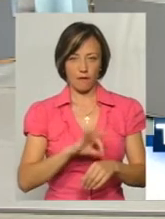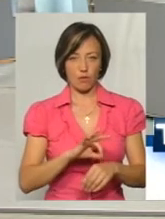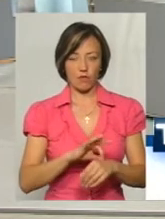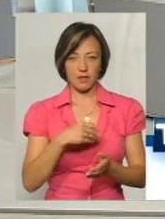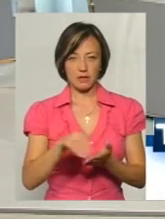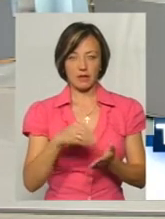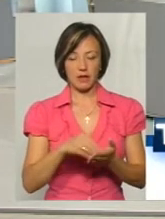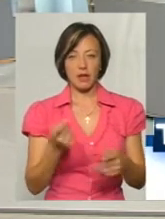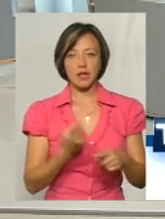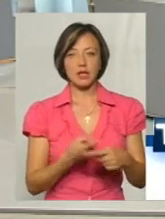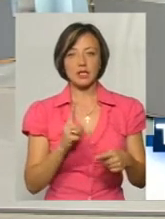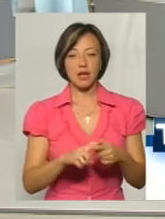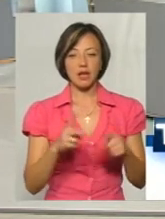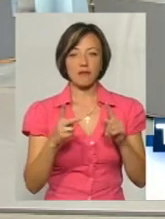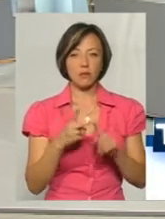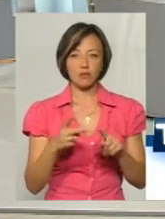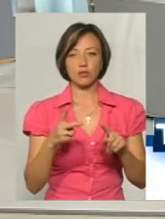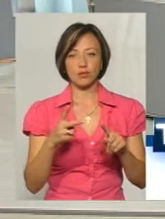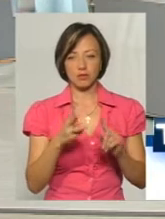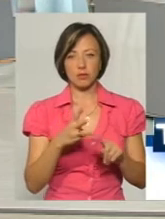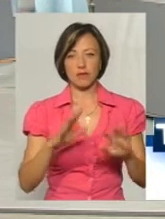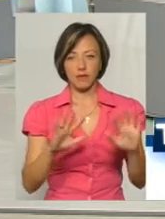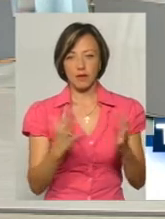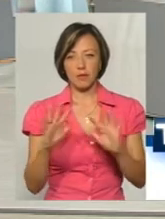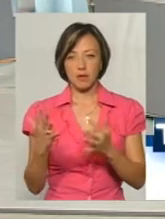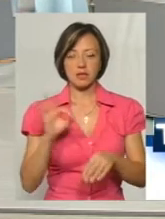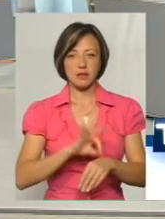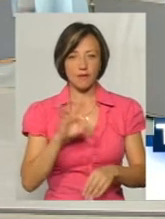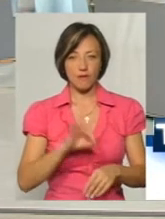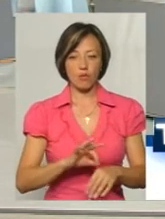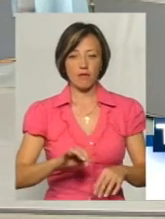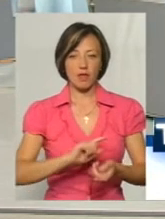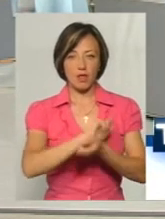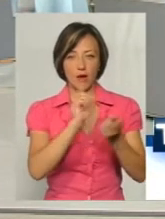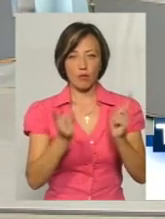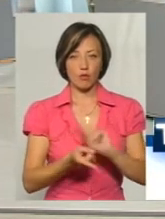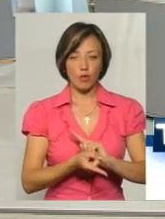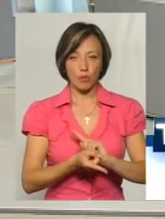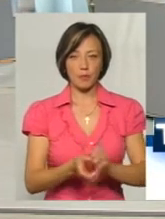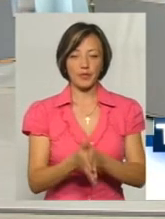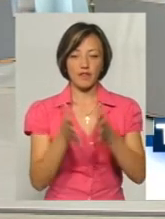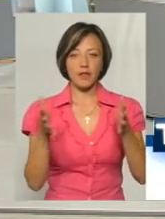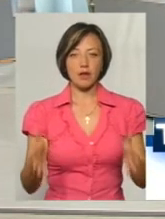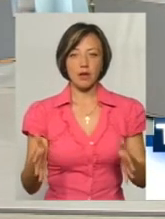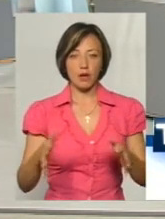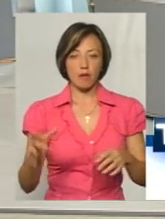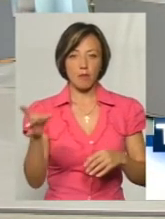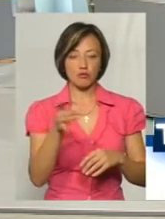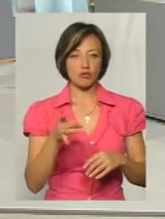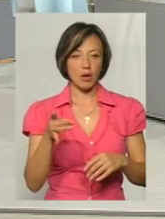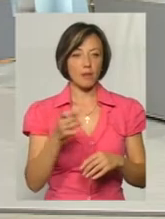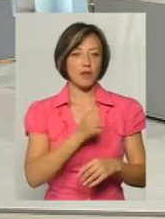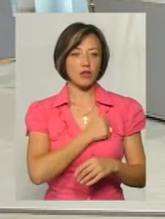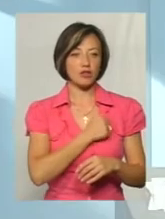Це вже вторинні випадки, і захворювання набуло досить великих масштабів. На